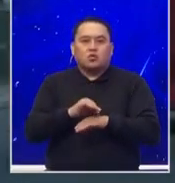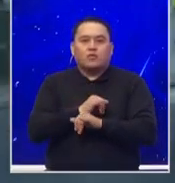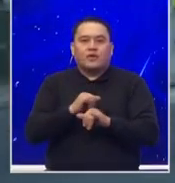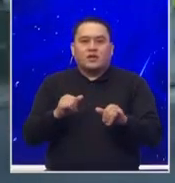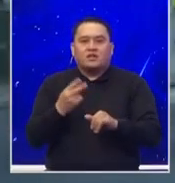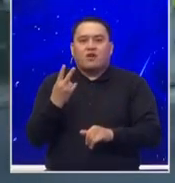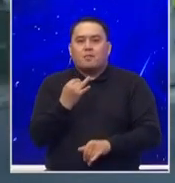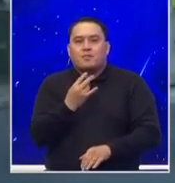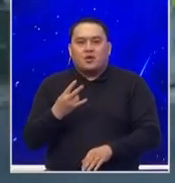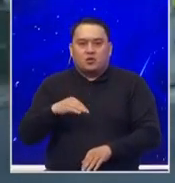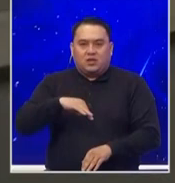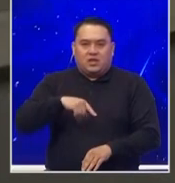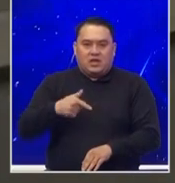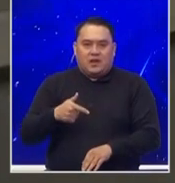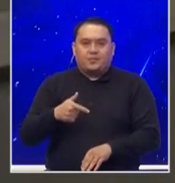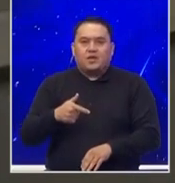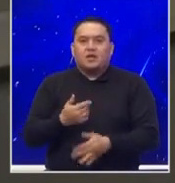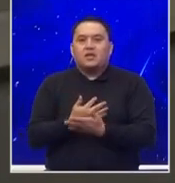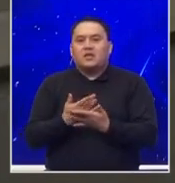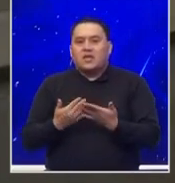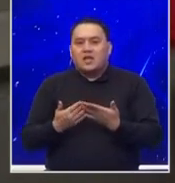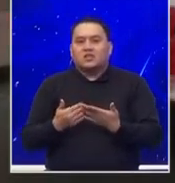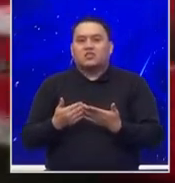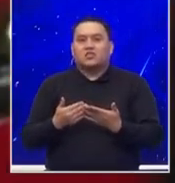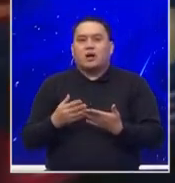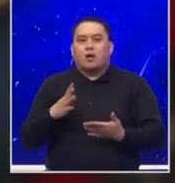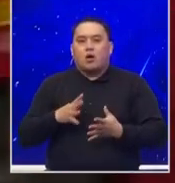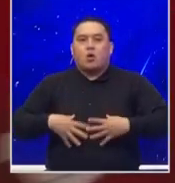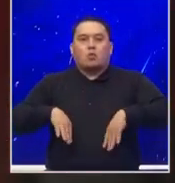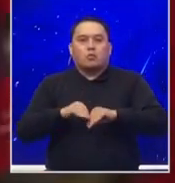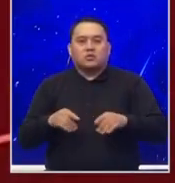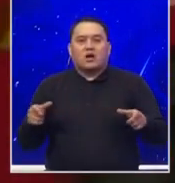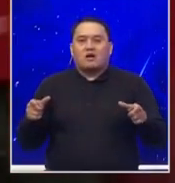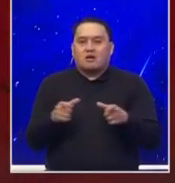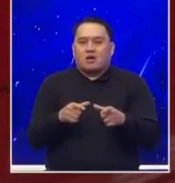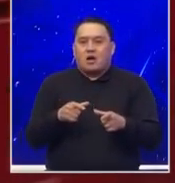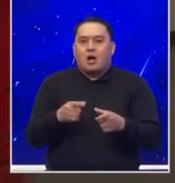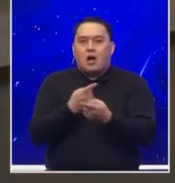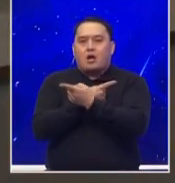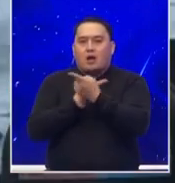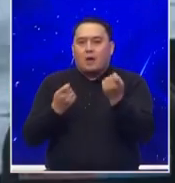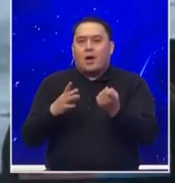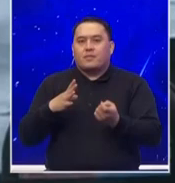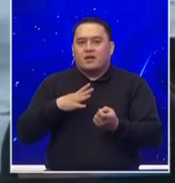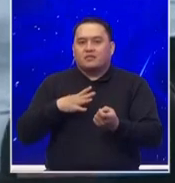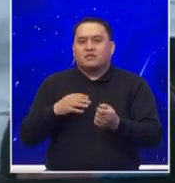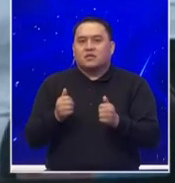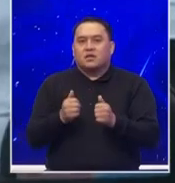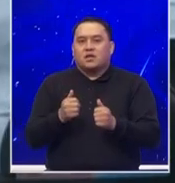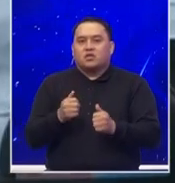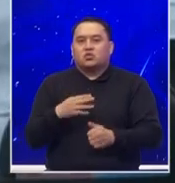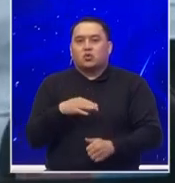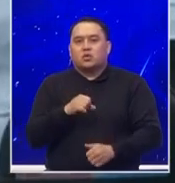превысило 2,5 миллиона человек. Несколькими часами ранее общий национальный карантин был объявлен и